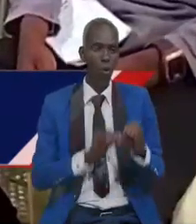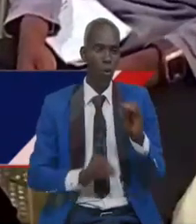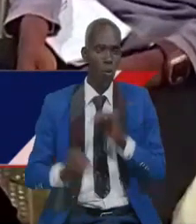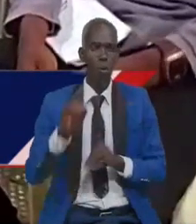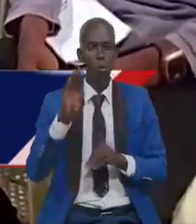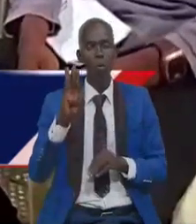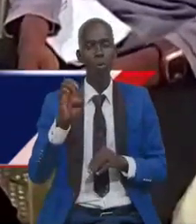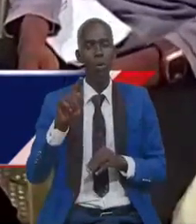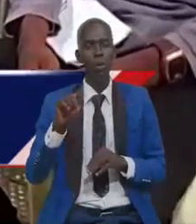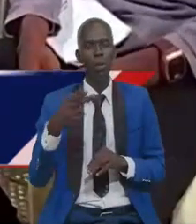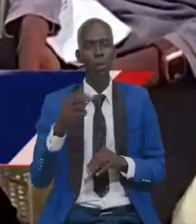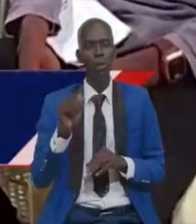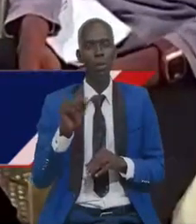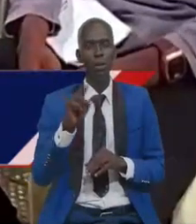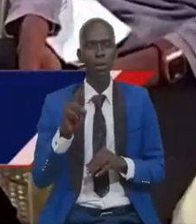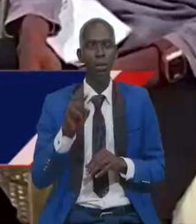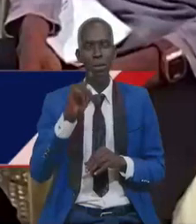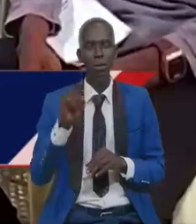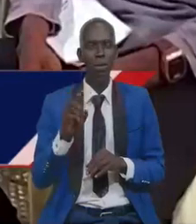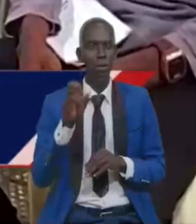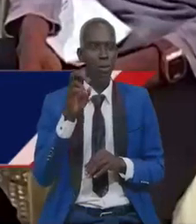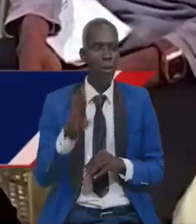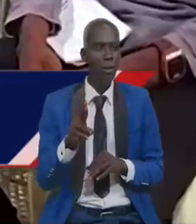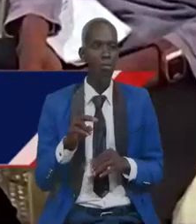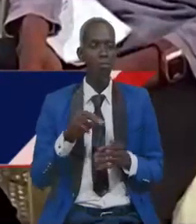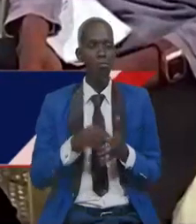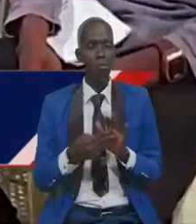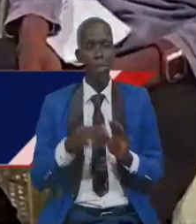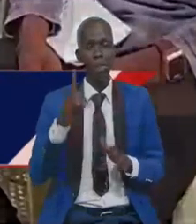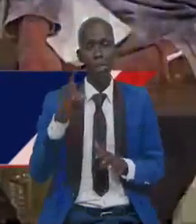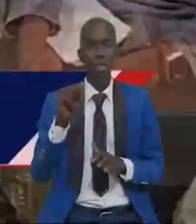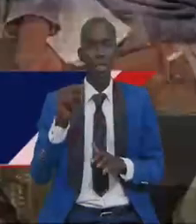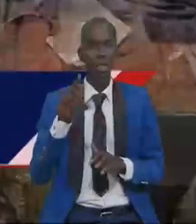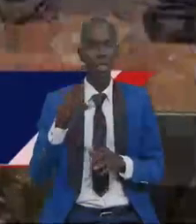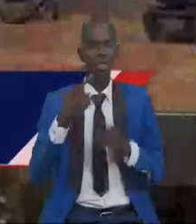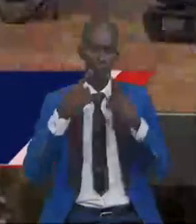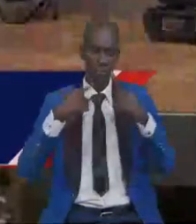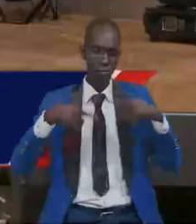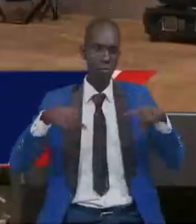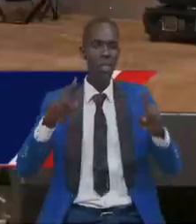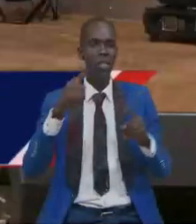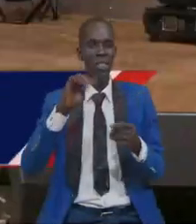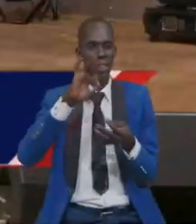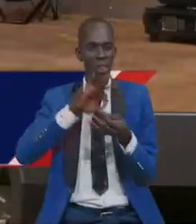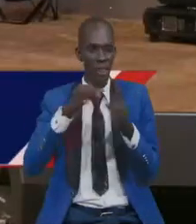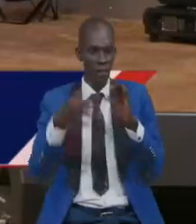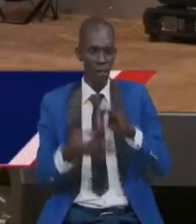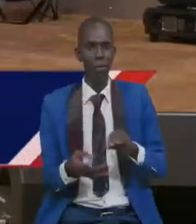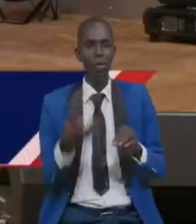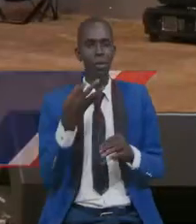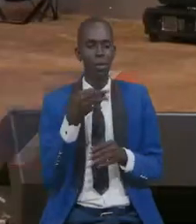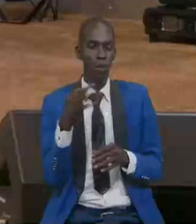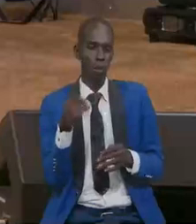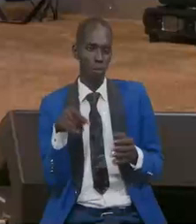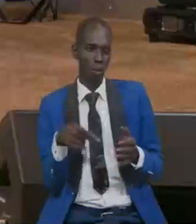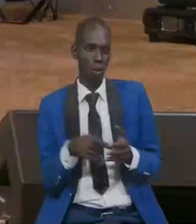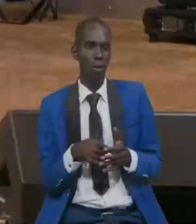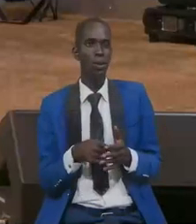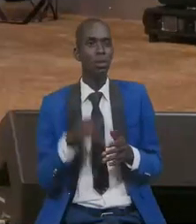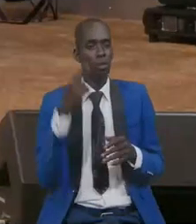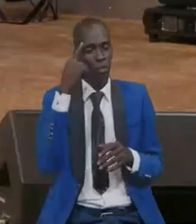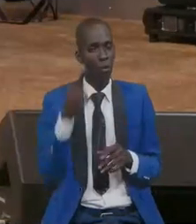puisque tous les sages de mon royaume ne peuvent me la donner. Toi,